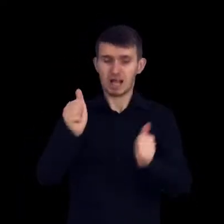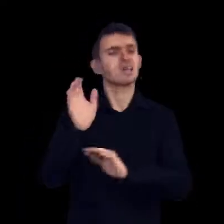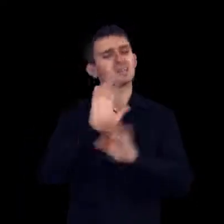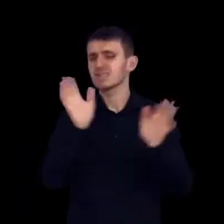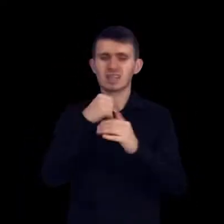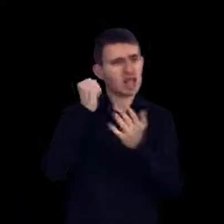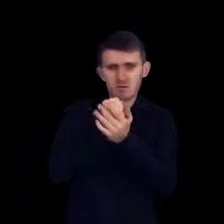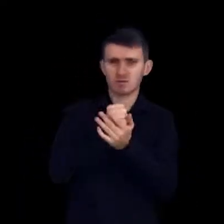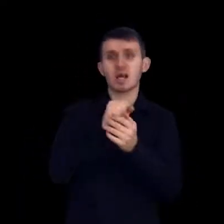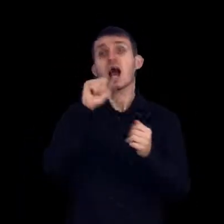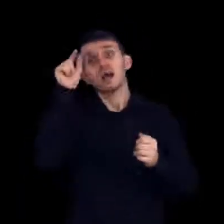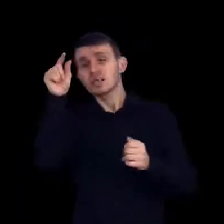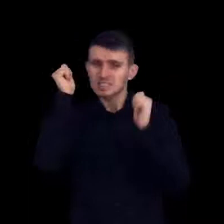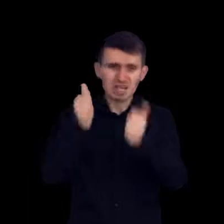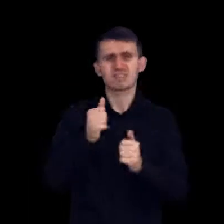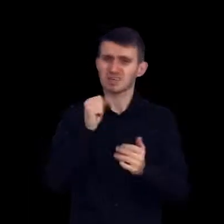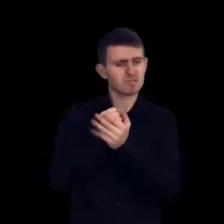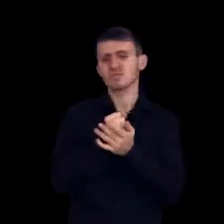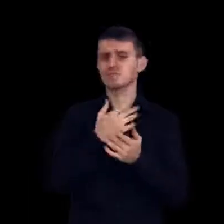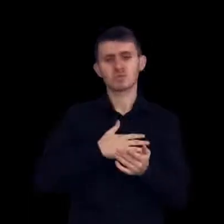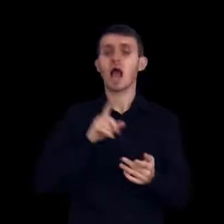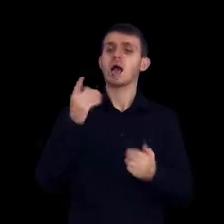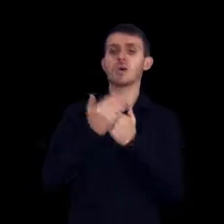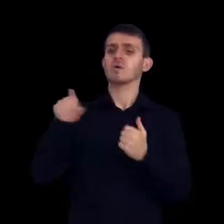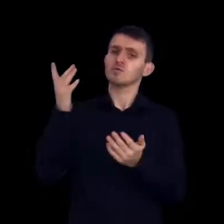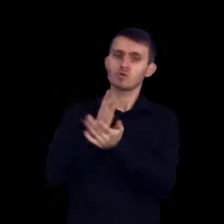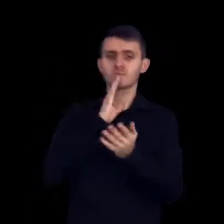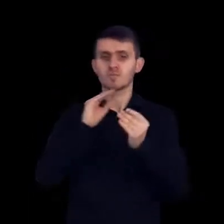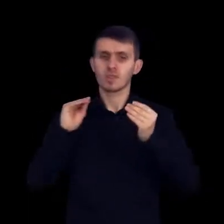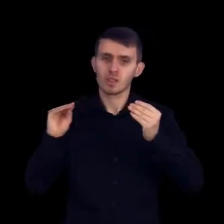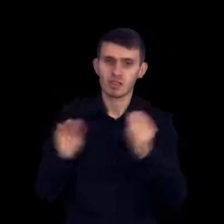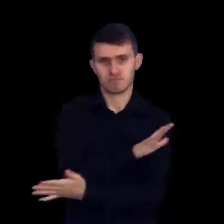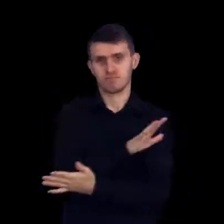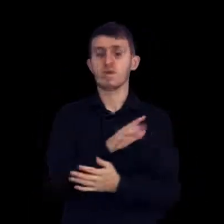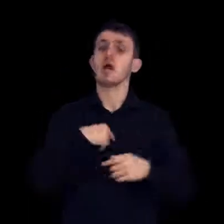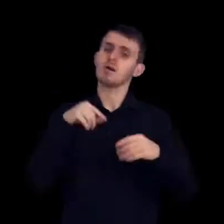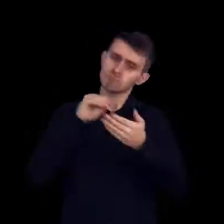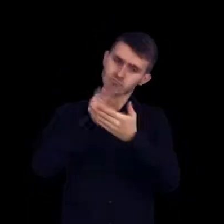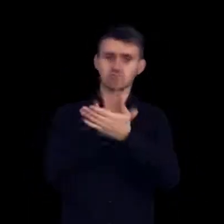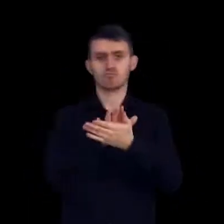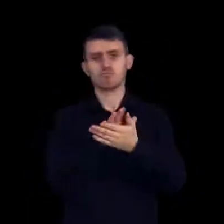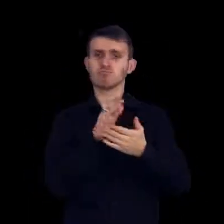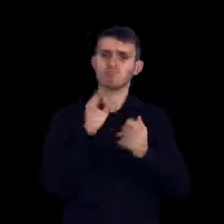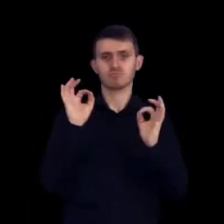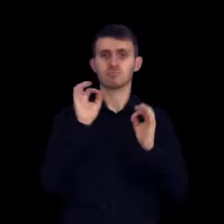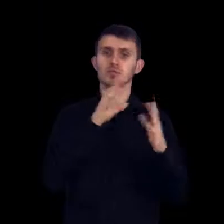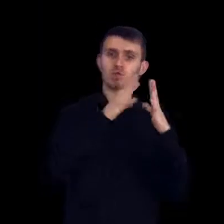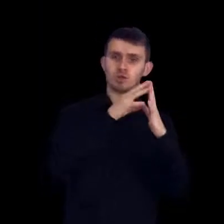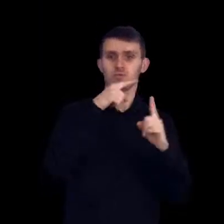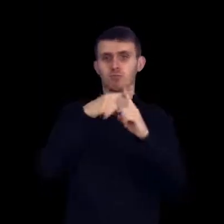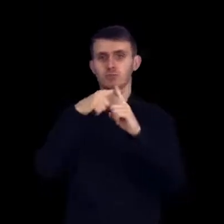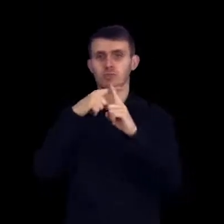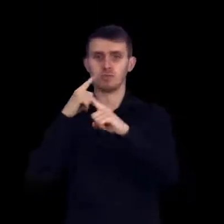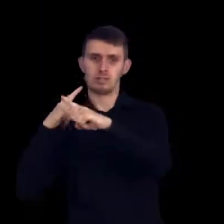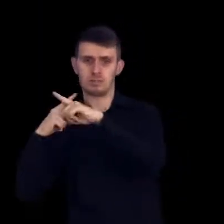dla jasności nie Musiałem użyć litery t ani w ogóle litery ale w matematyce przyjęło się ich używać mógłbym to zapisać